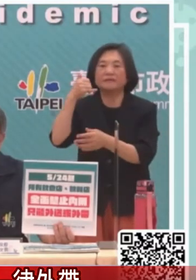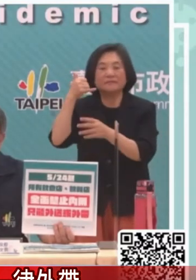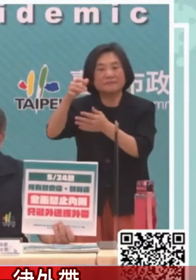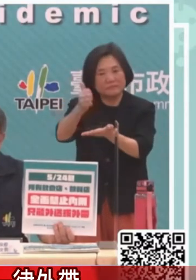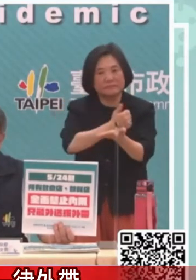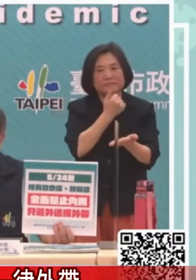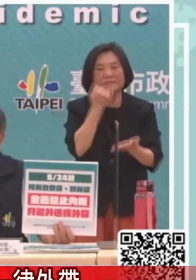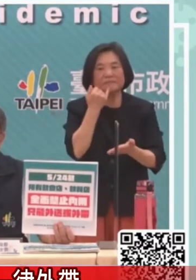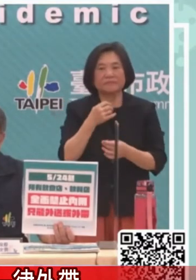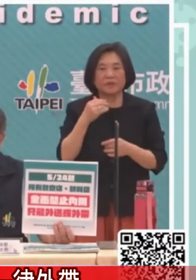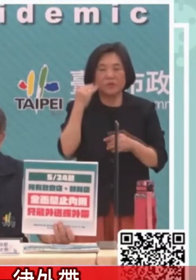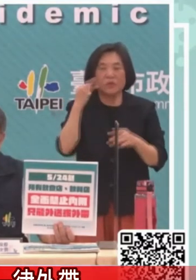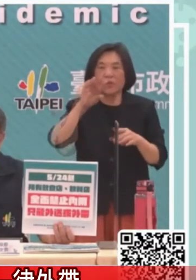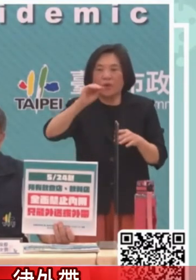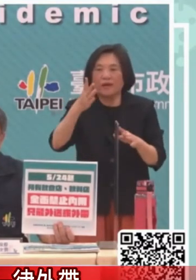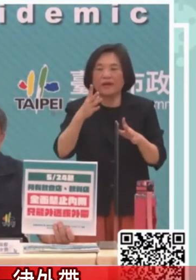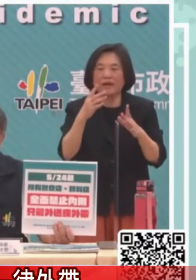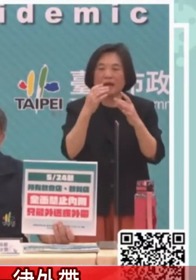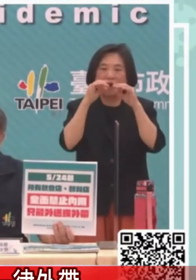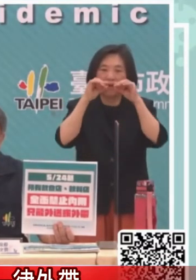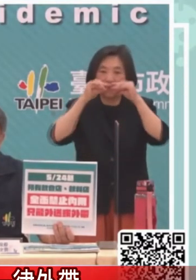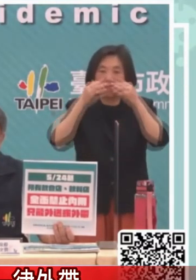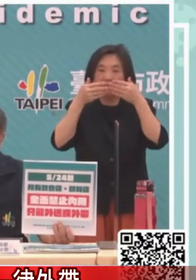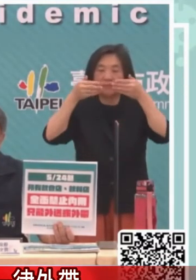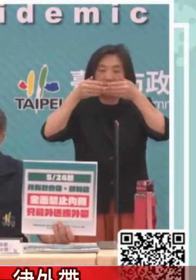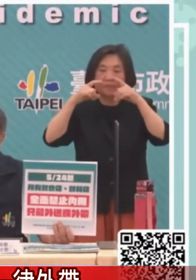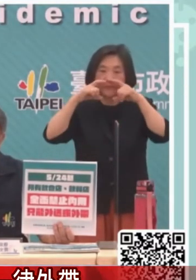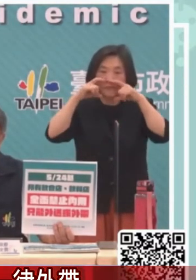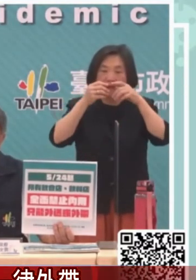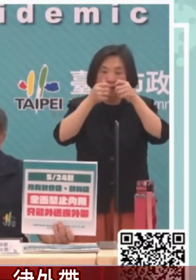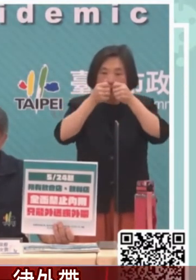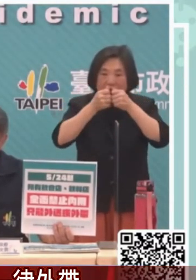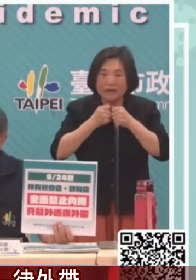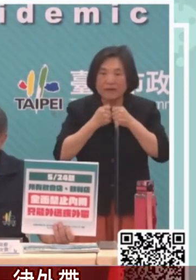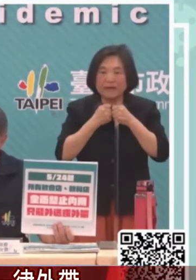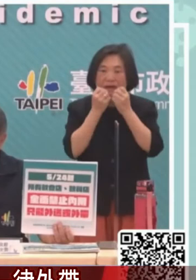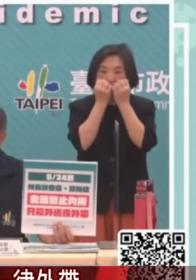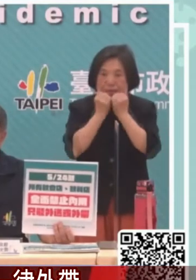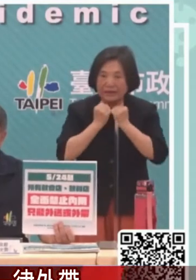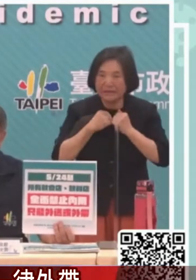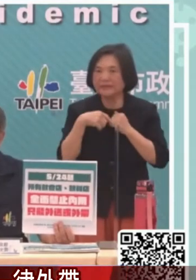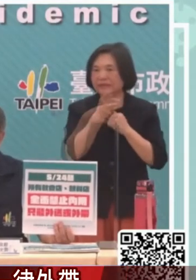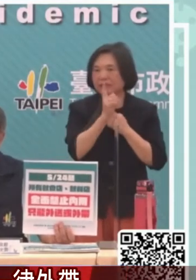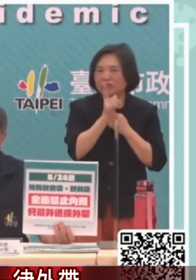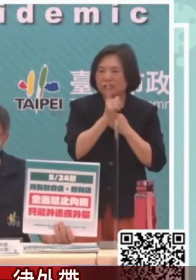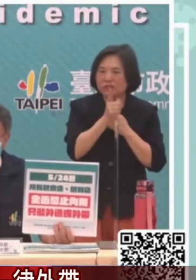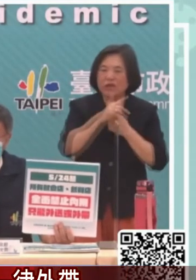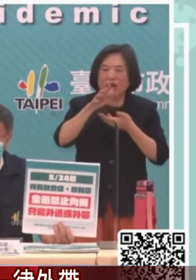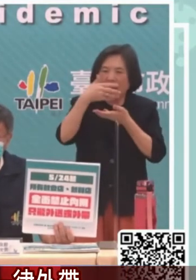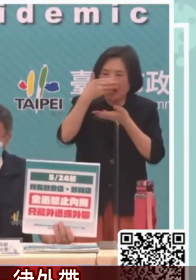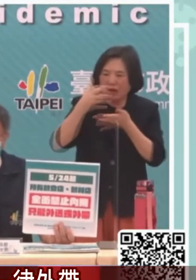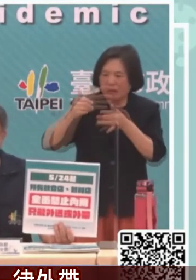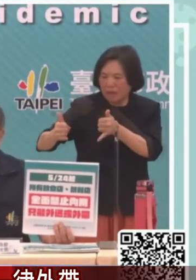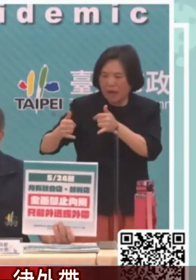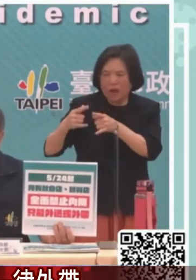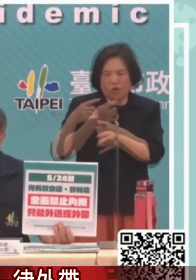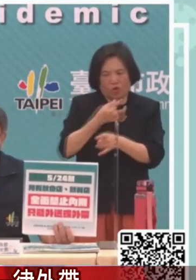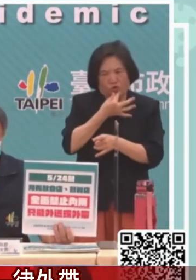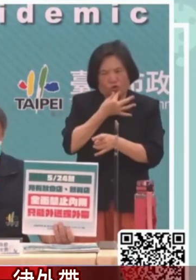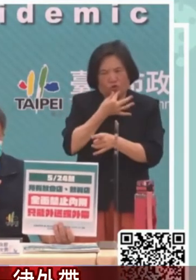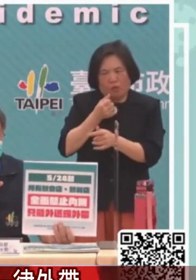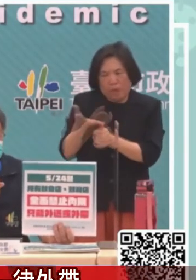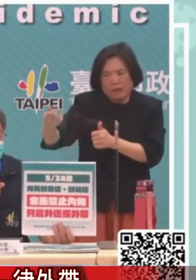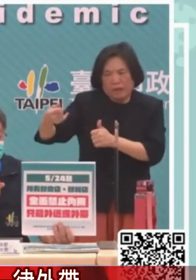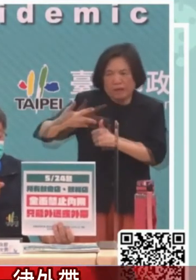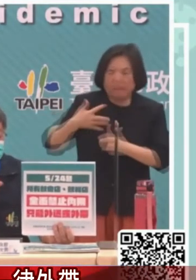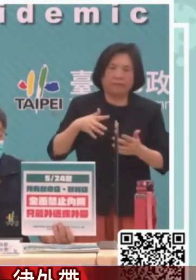下口罩吃东西的时候，甚至讲话，这是最，特别是在同一个桌子上吃完，这是一个很危险的一个